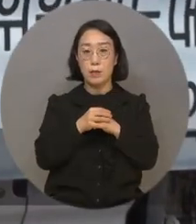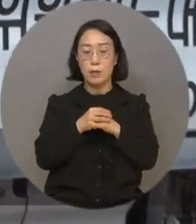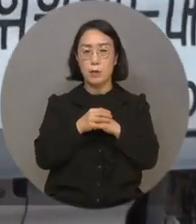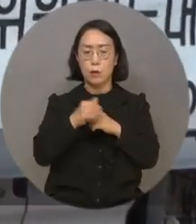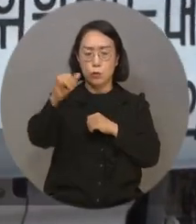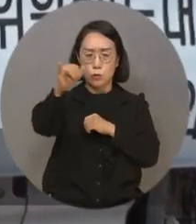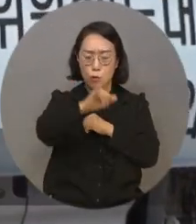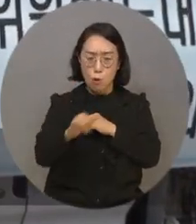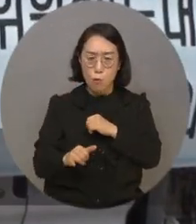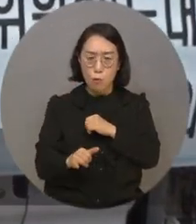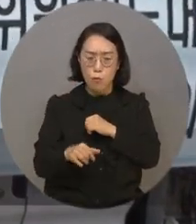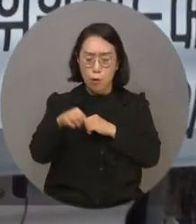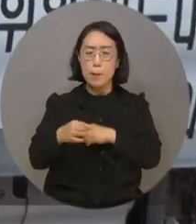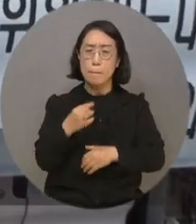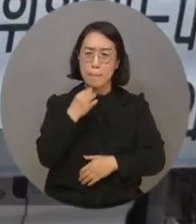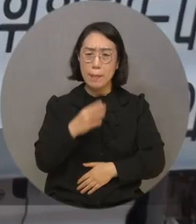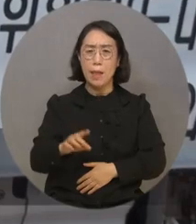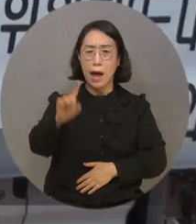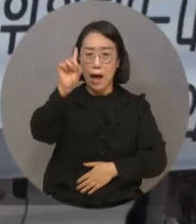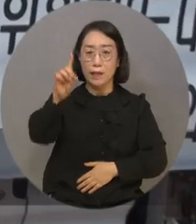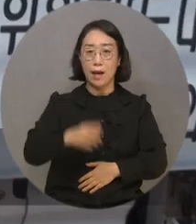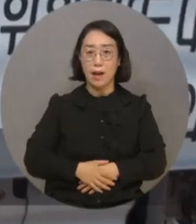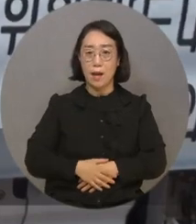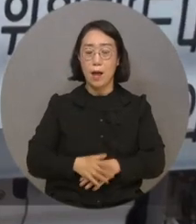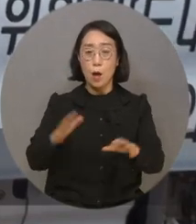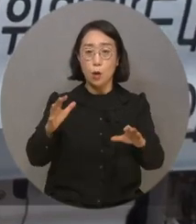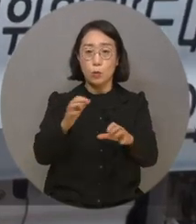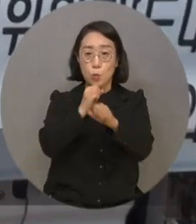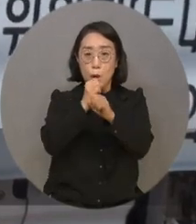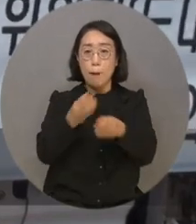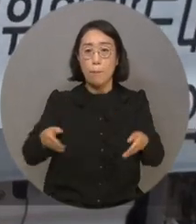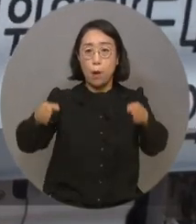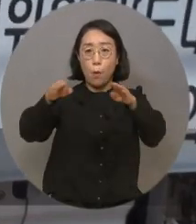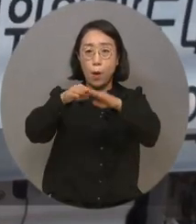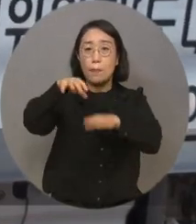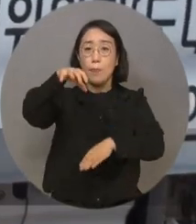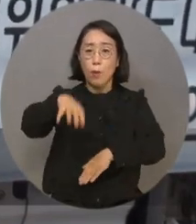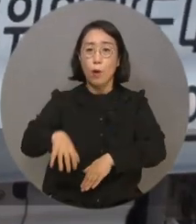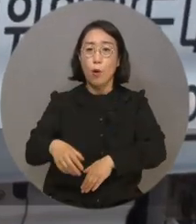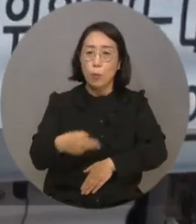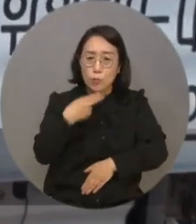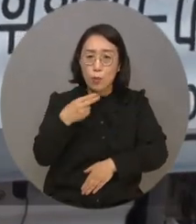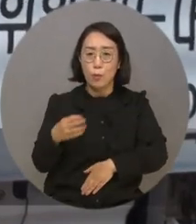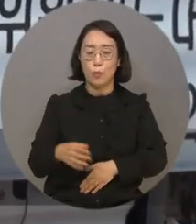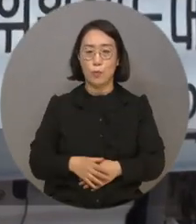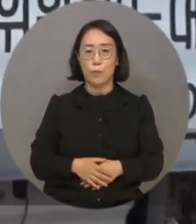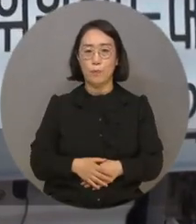유일하게 전국에서 장애인 종합회관이 없습니다. 저희들이 수차례